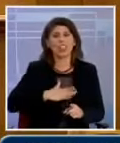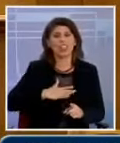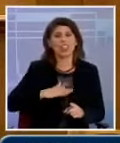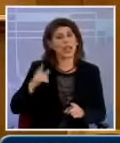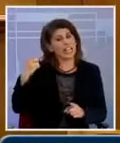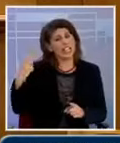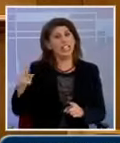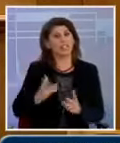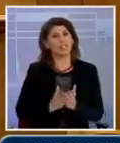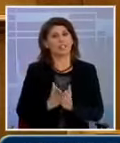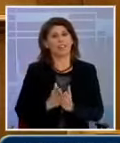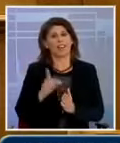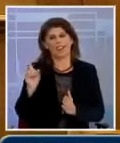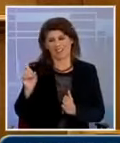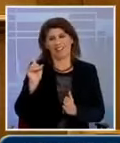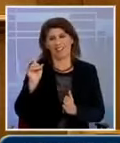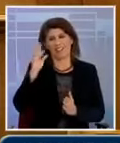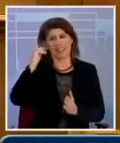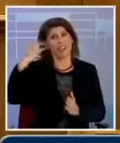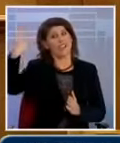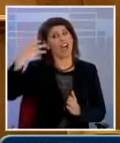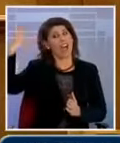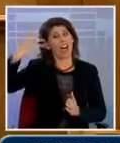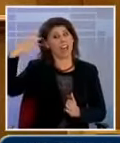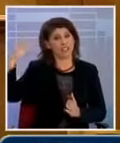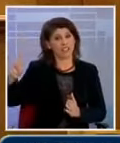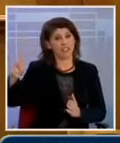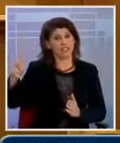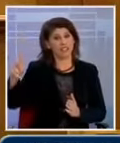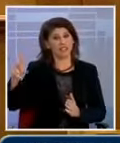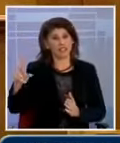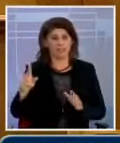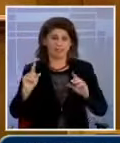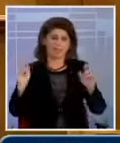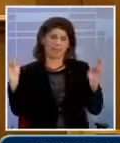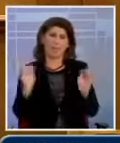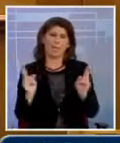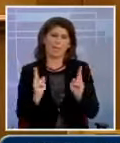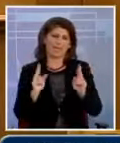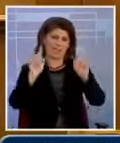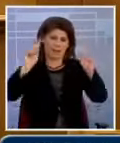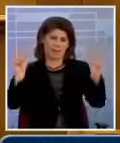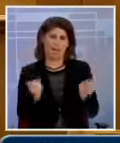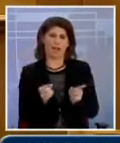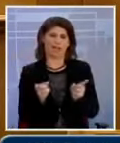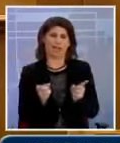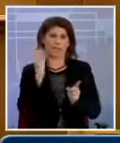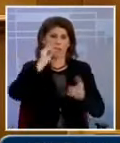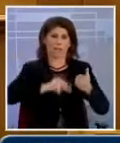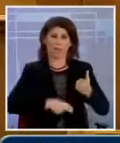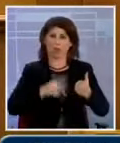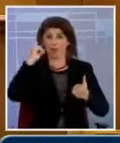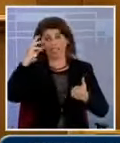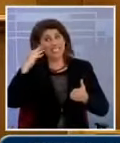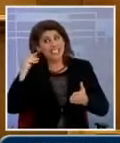Αυτό που ξέχασαν όμως να λογαριάσουν σε αυτή τη φαντασίωση της μικρής παρένθεσης στο μνημόνιο